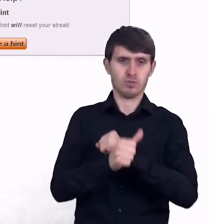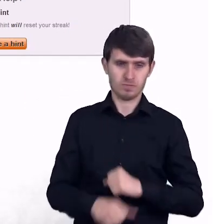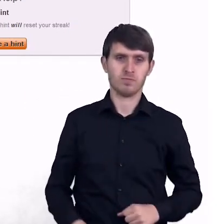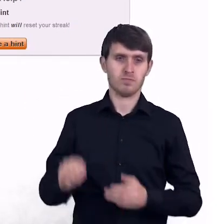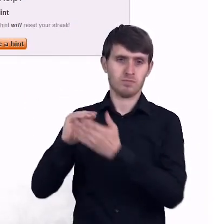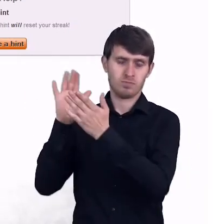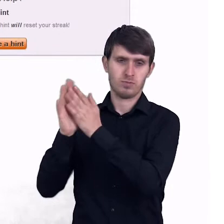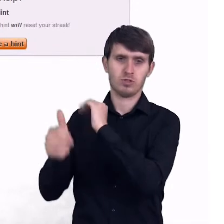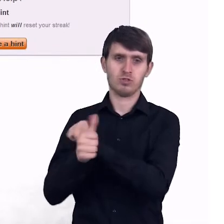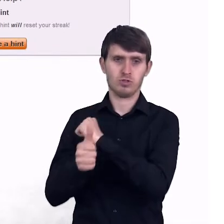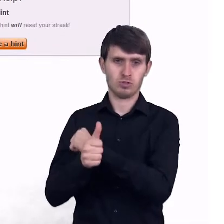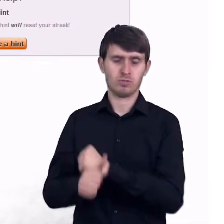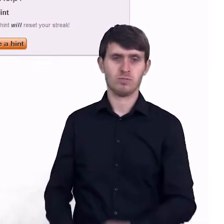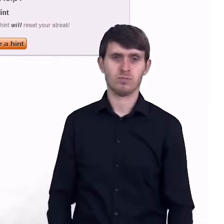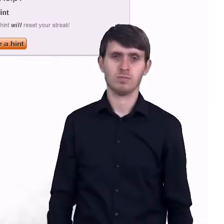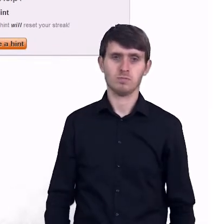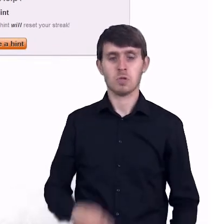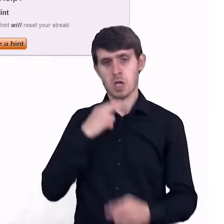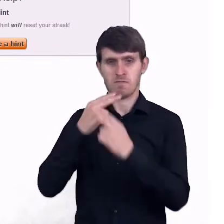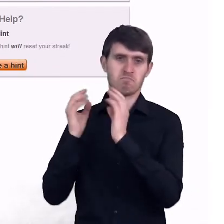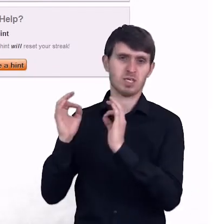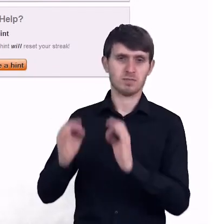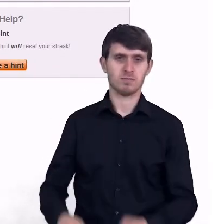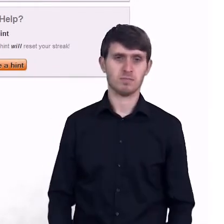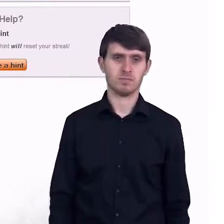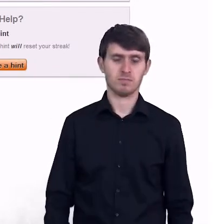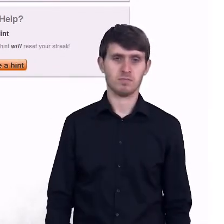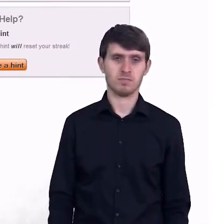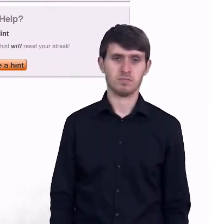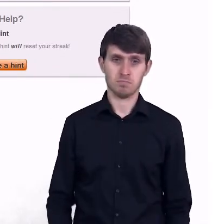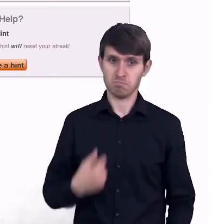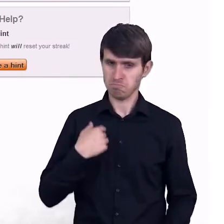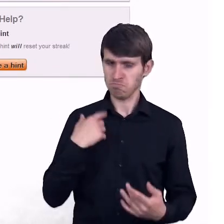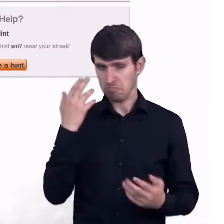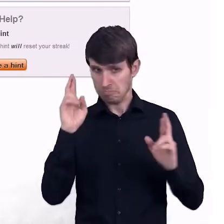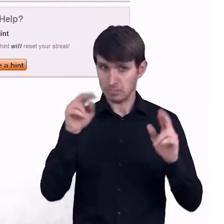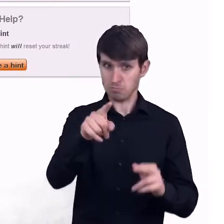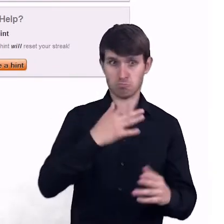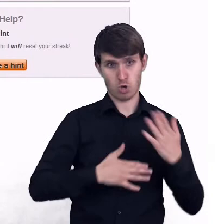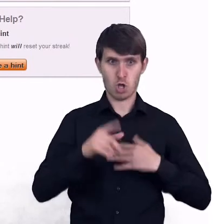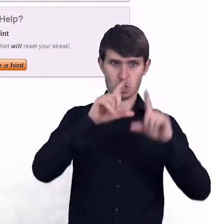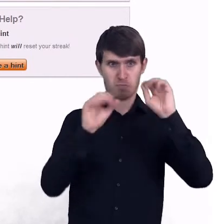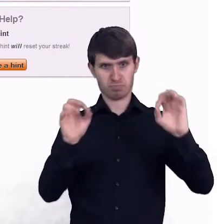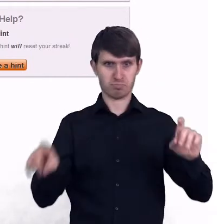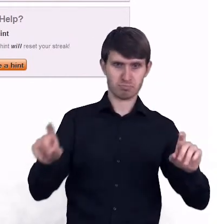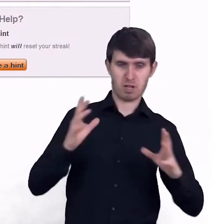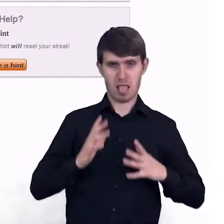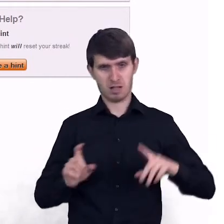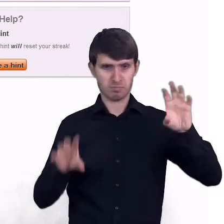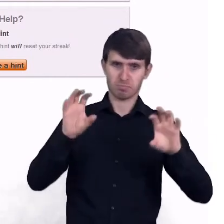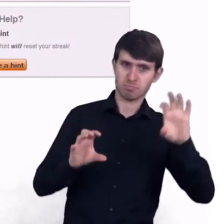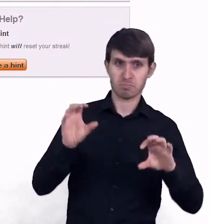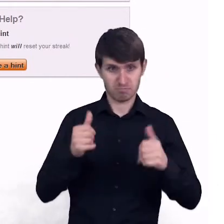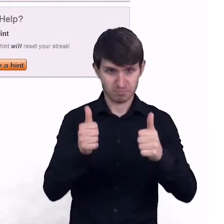tutaj mamy 60 stopni Wpisz my No dobra odpowiedź Mam nadzieję że